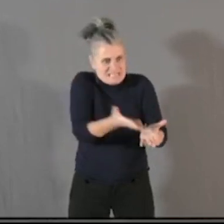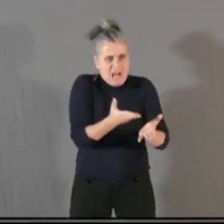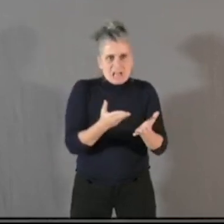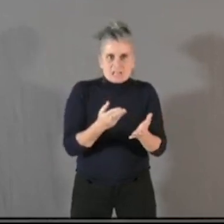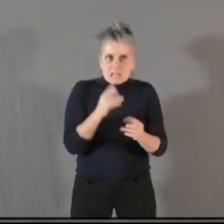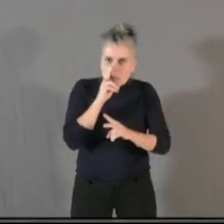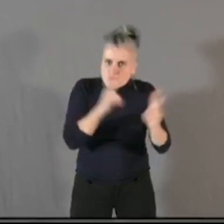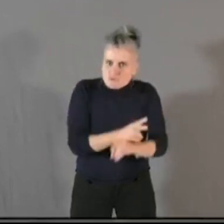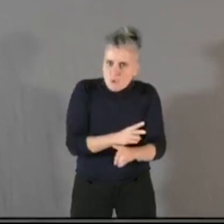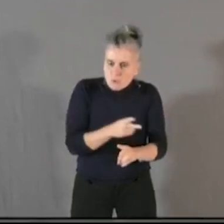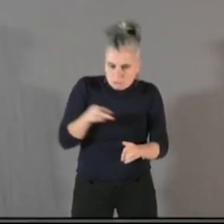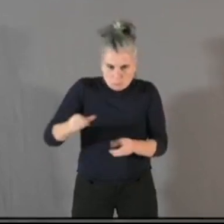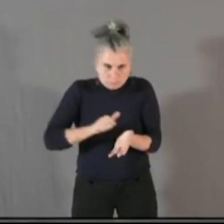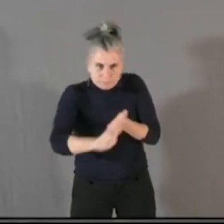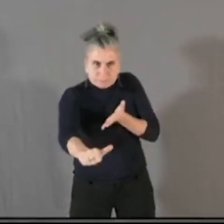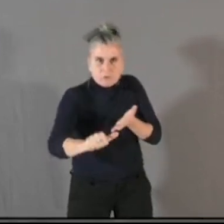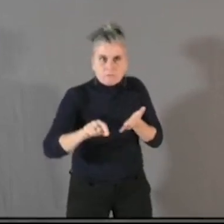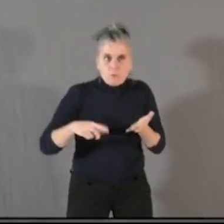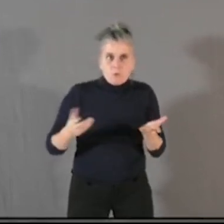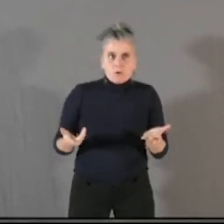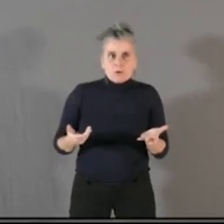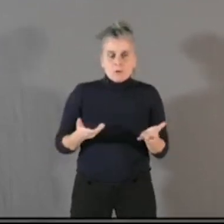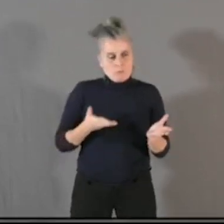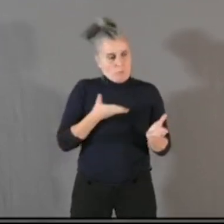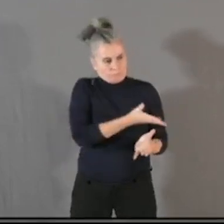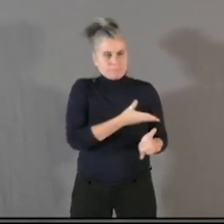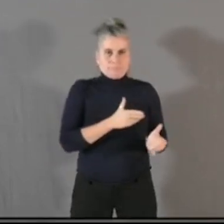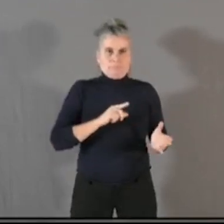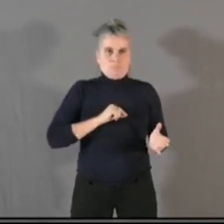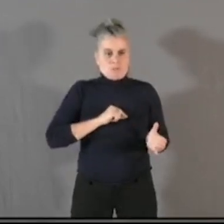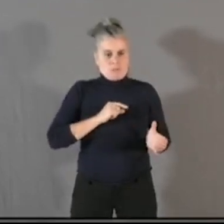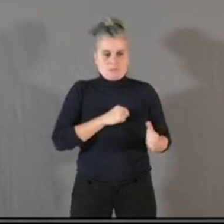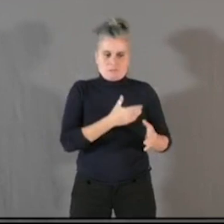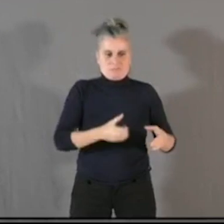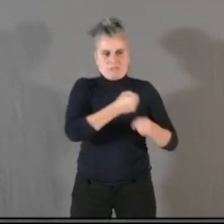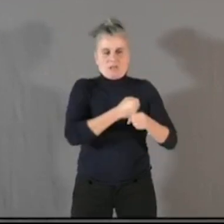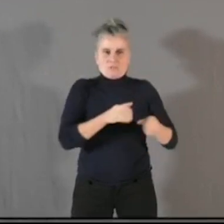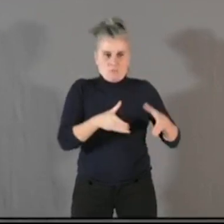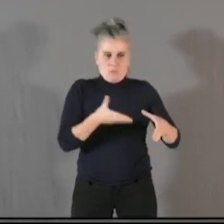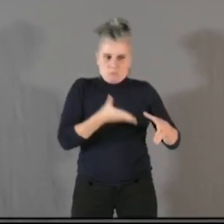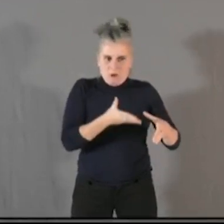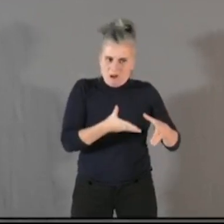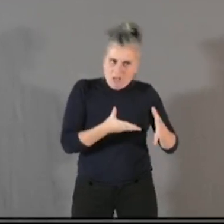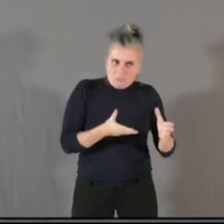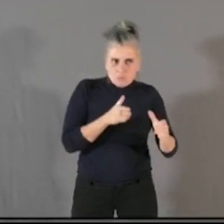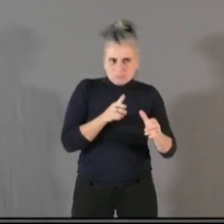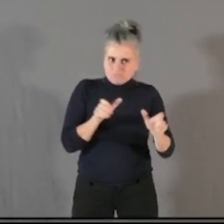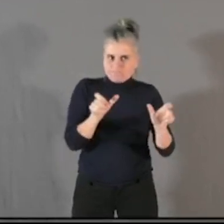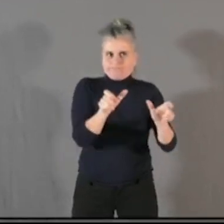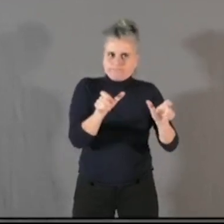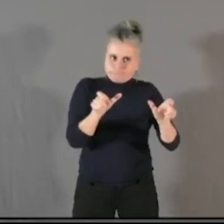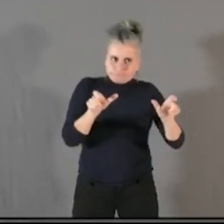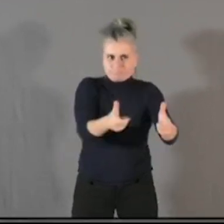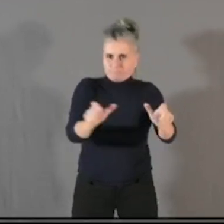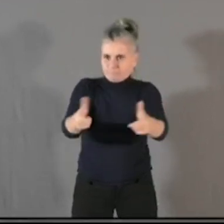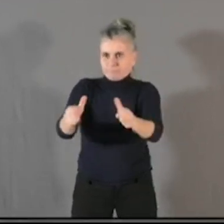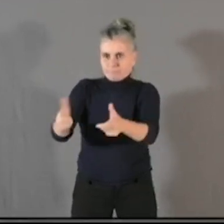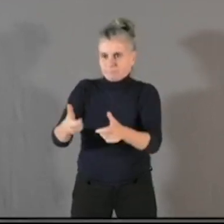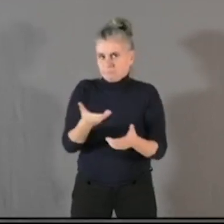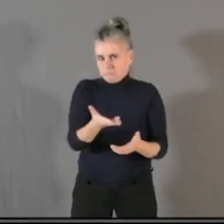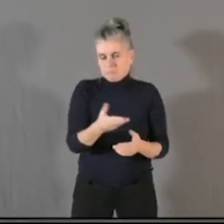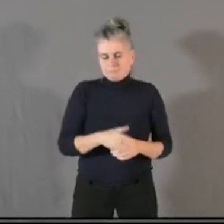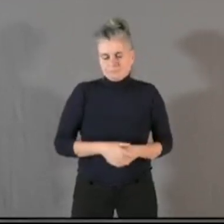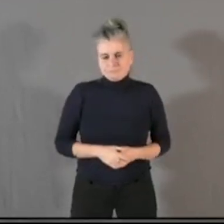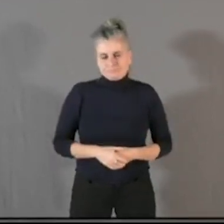par l'entremise de la police municipale à lutter sur ce fléau.